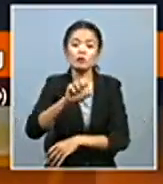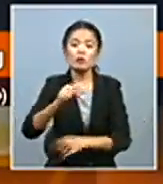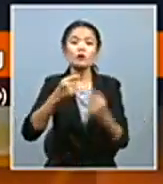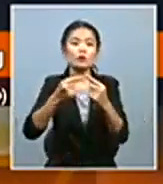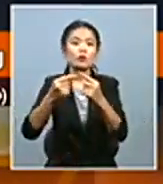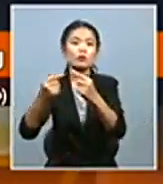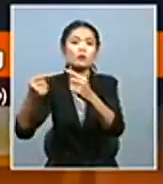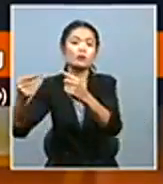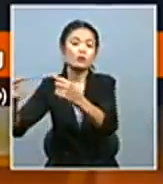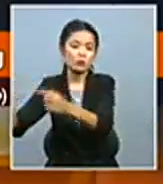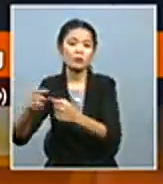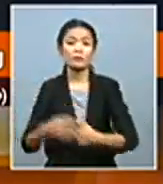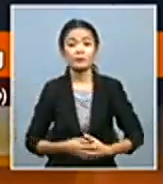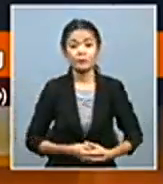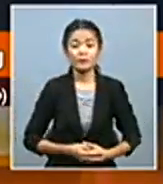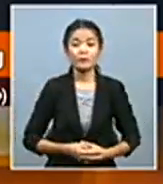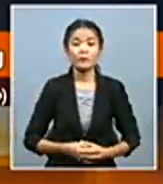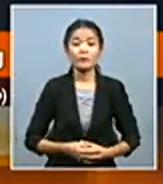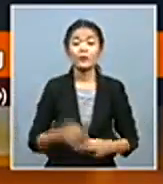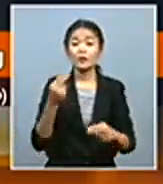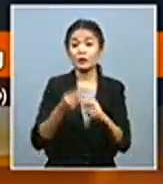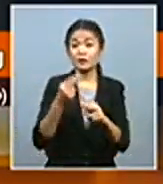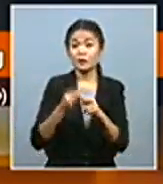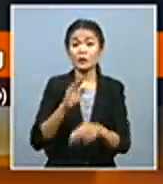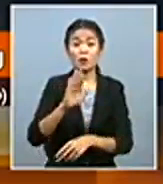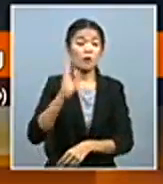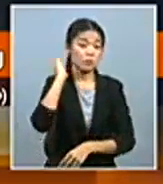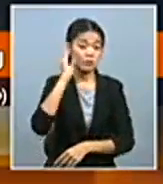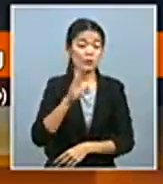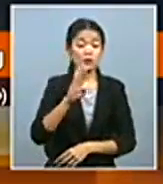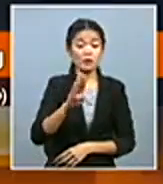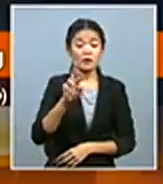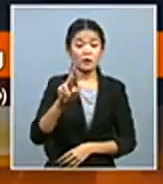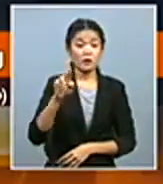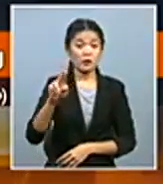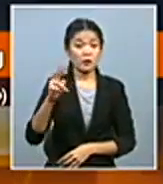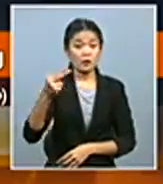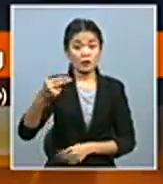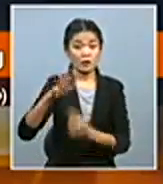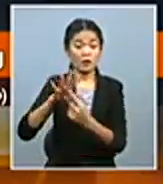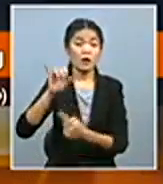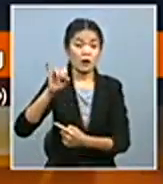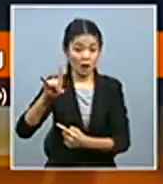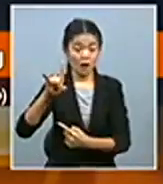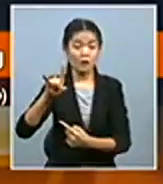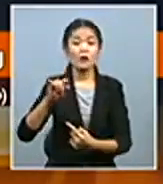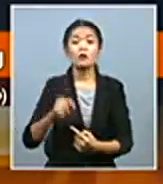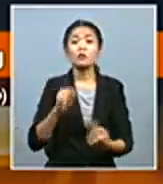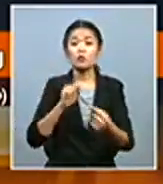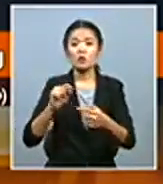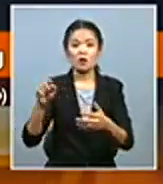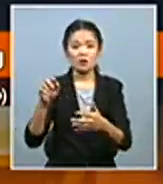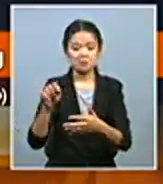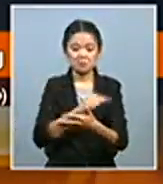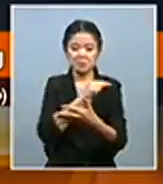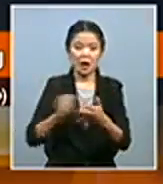ตั้งแต่นั้นเป็นต้นมาเลยครับ ถ้าจะดูฉายานะคะคุณบรรหารคุณผู้ชมคงจะจำกันได้นะคะหลายฉายาด้วยกันด้วยฐานเสียงที่หนาแน่นในสุพรรณบุรีเนี่